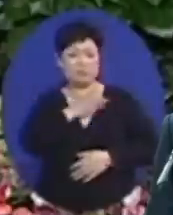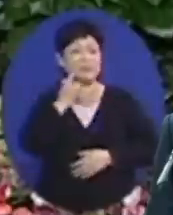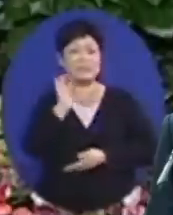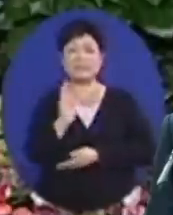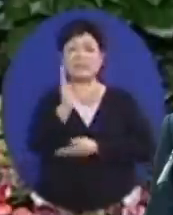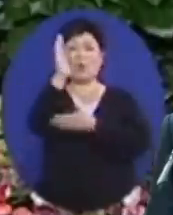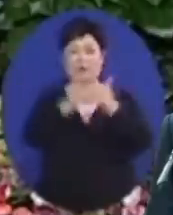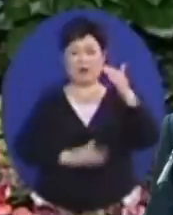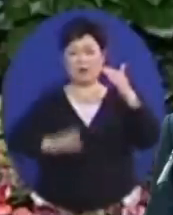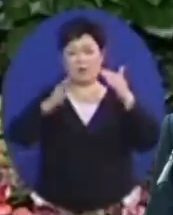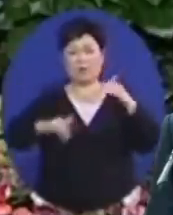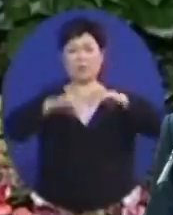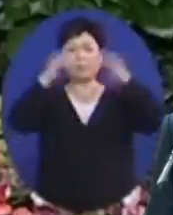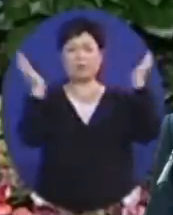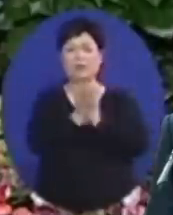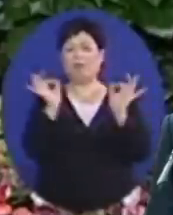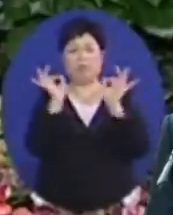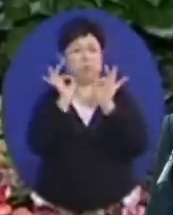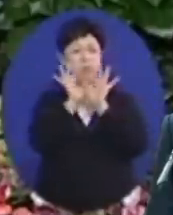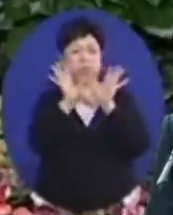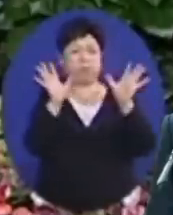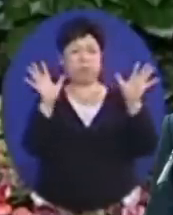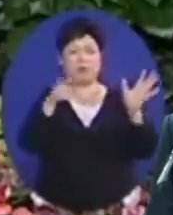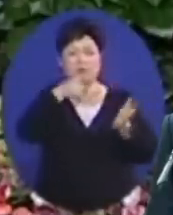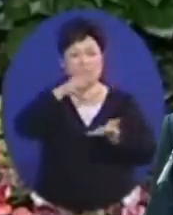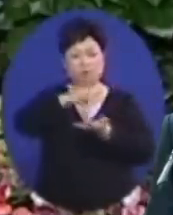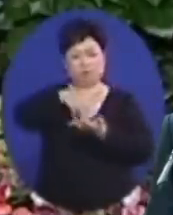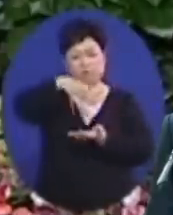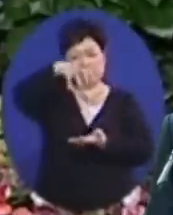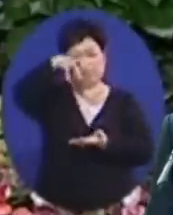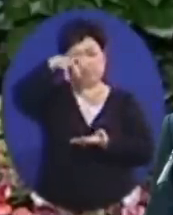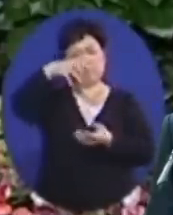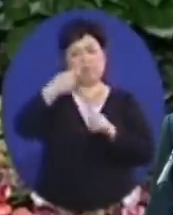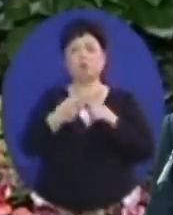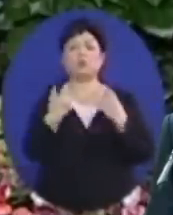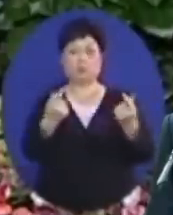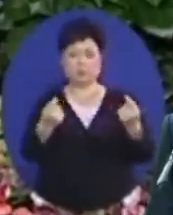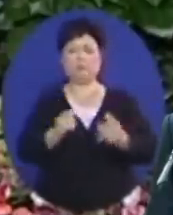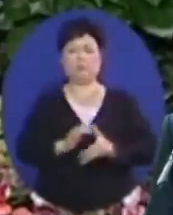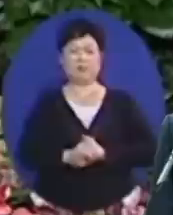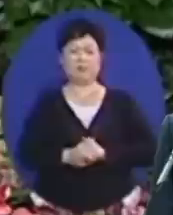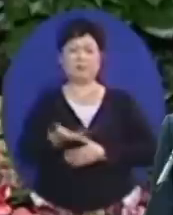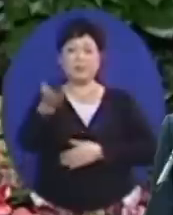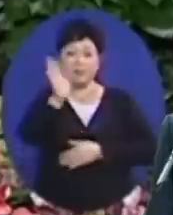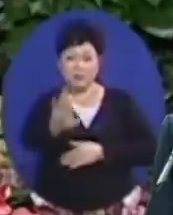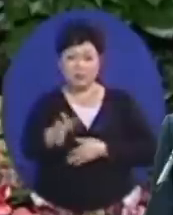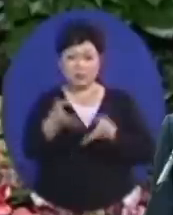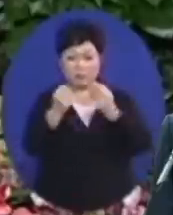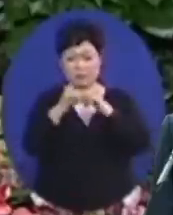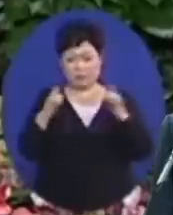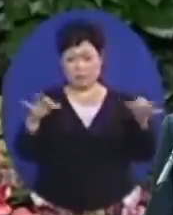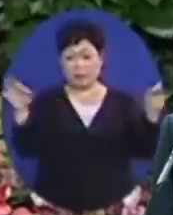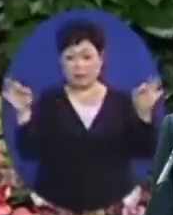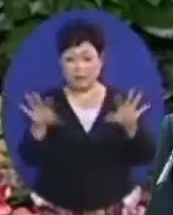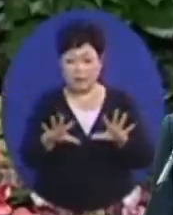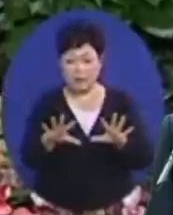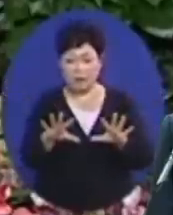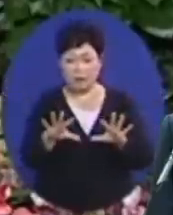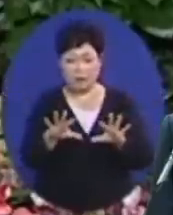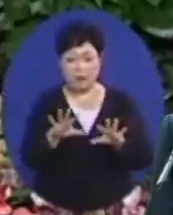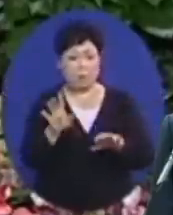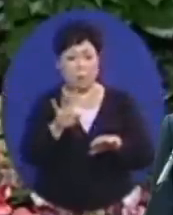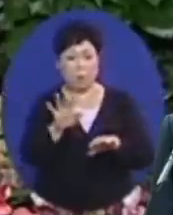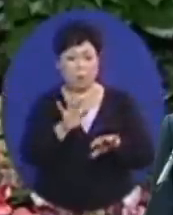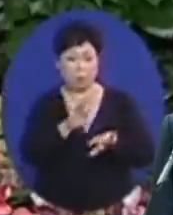영화와 공명은 다 사라져버리고 물거품에 불과합니다. 그런데도 많은 사람은 잠시 있다가 사라질 것